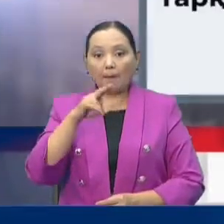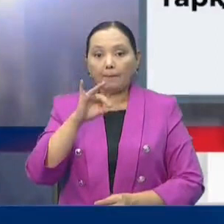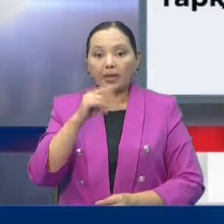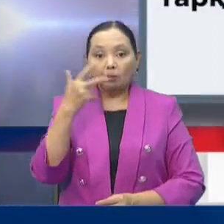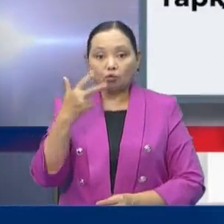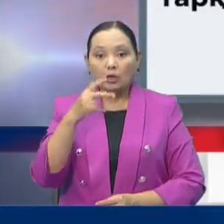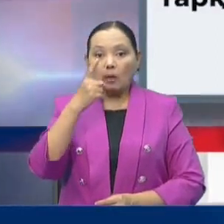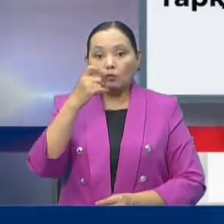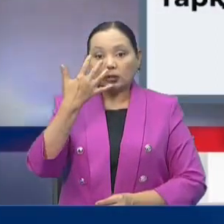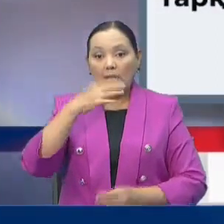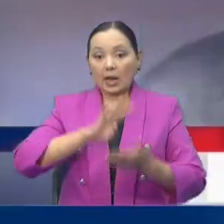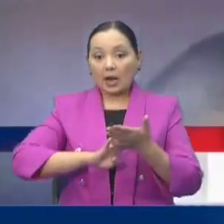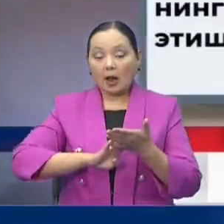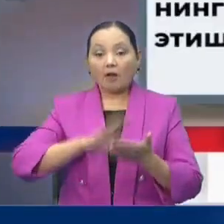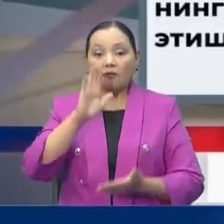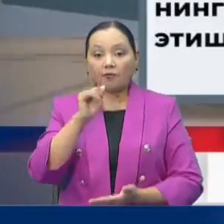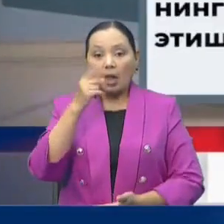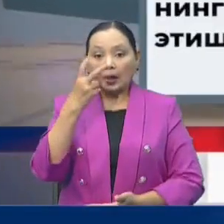155-3, 159 va